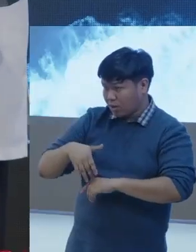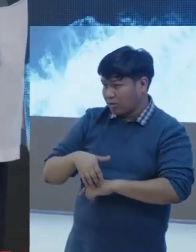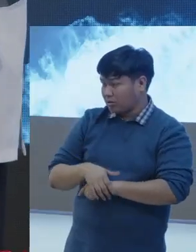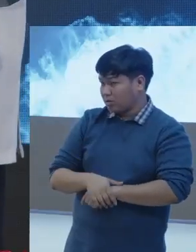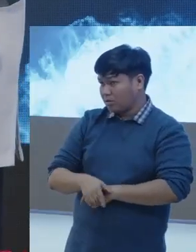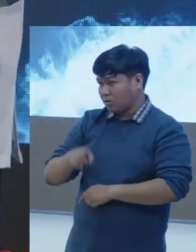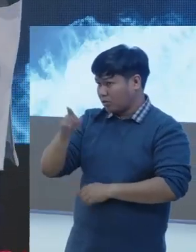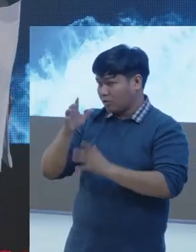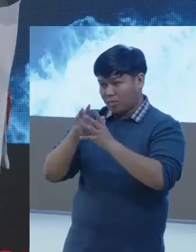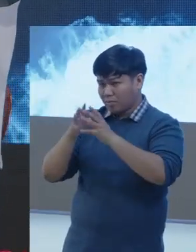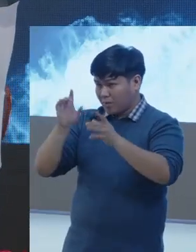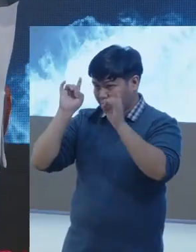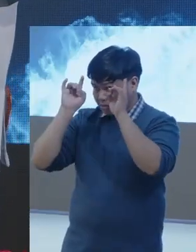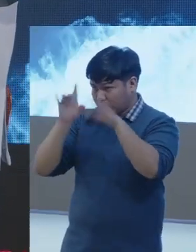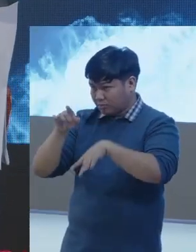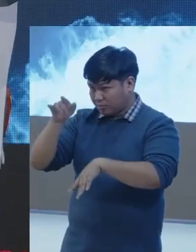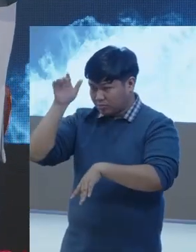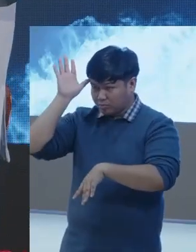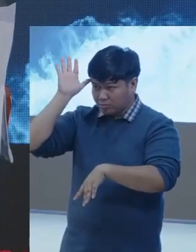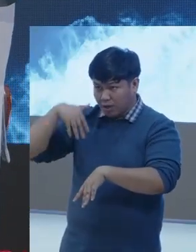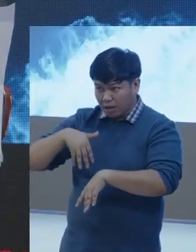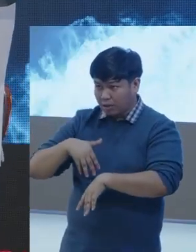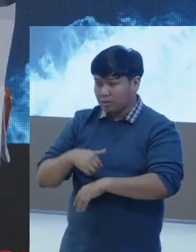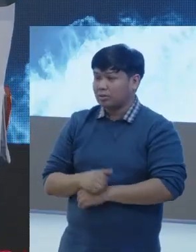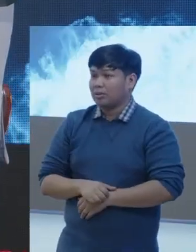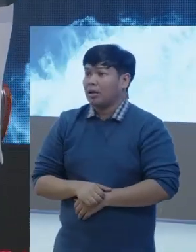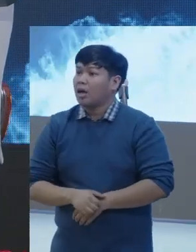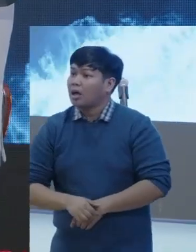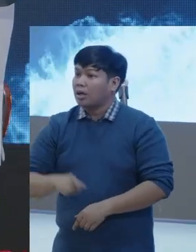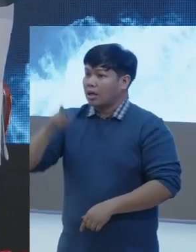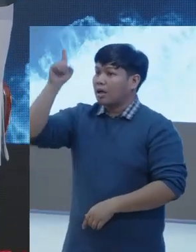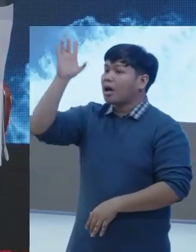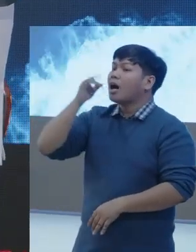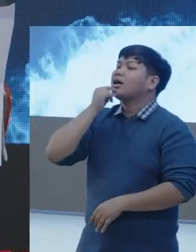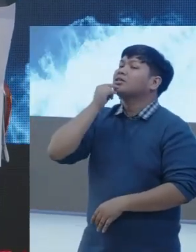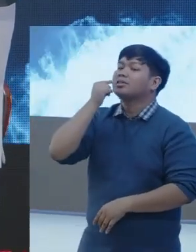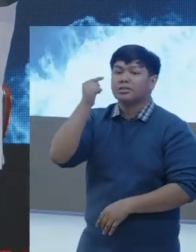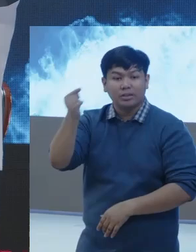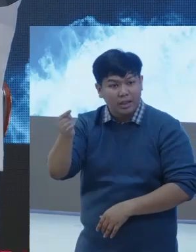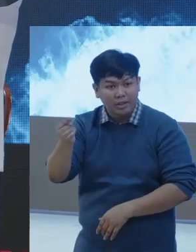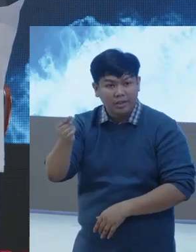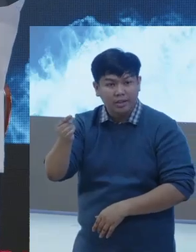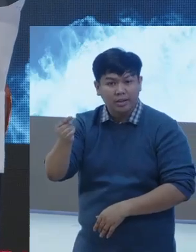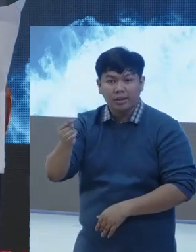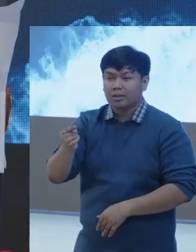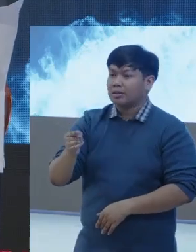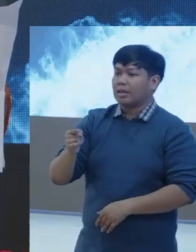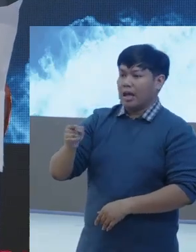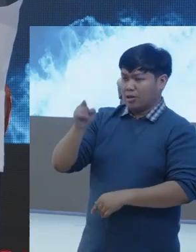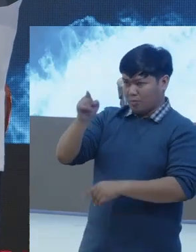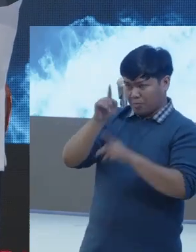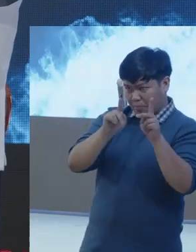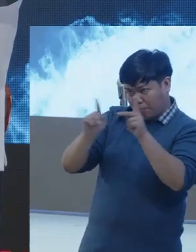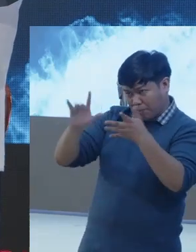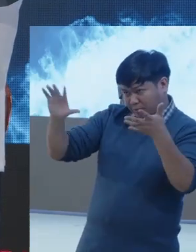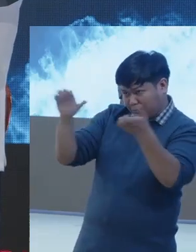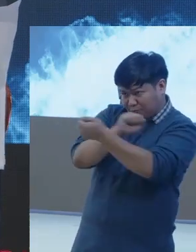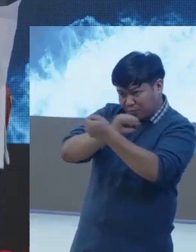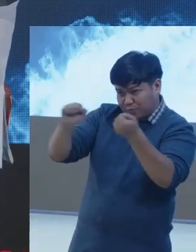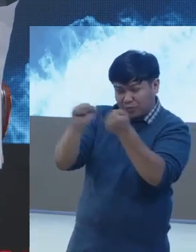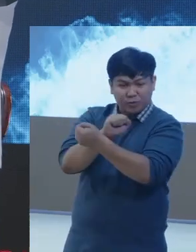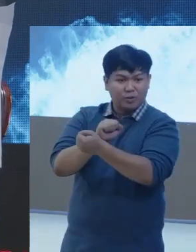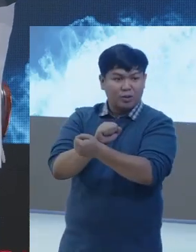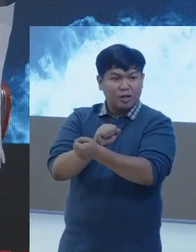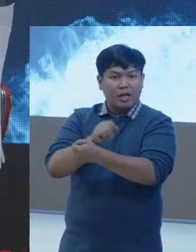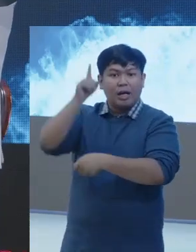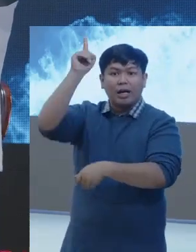southern kingdom po ito. Thus says the Lord, behold, I am shaping disaster against you and devising a plan